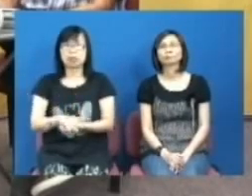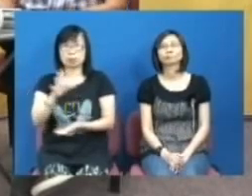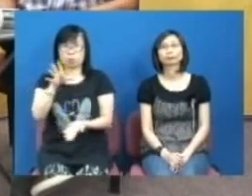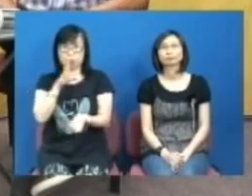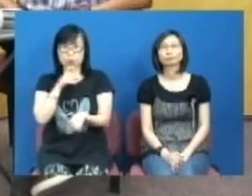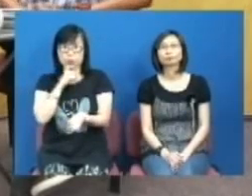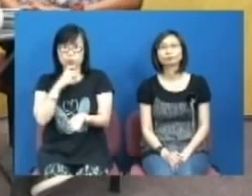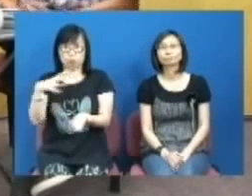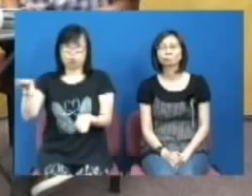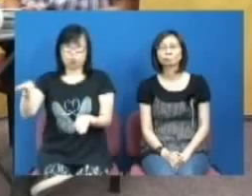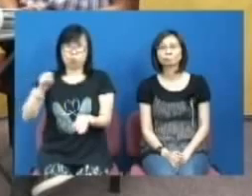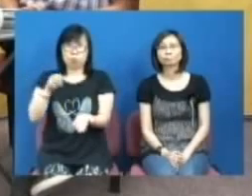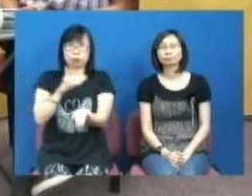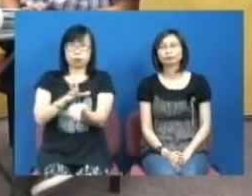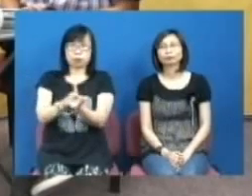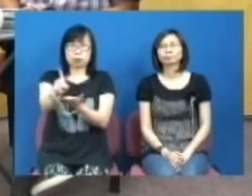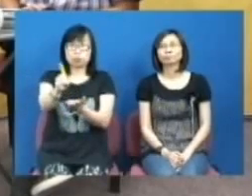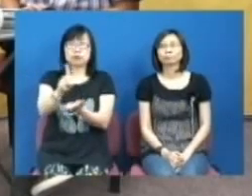法去